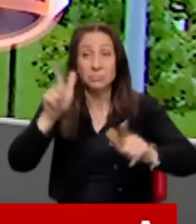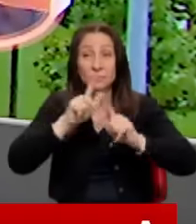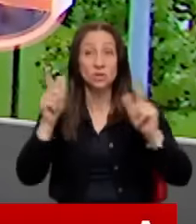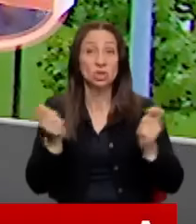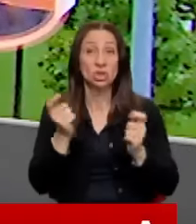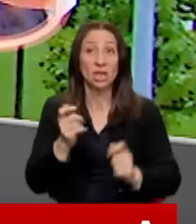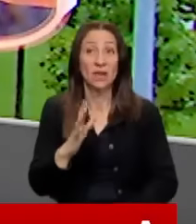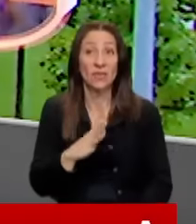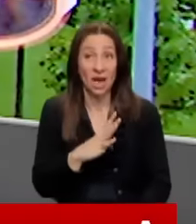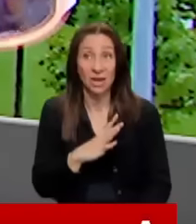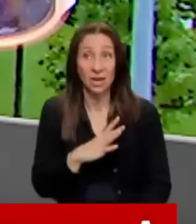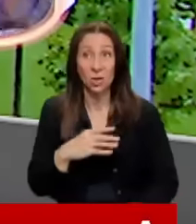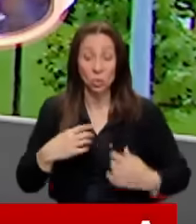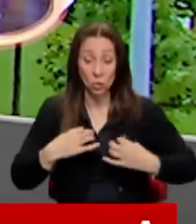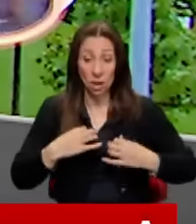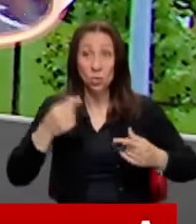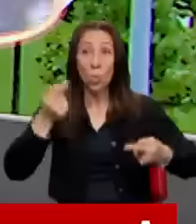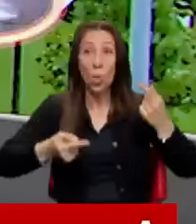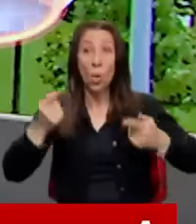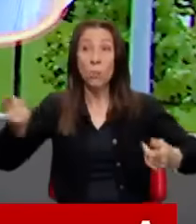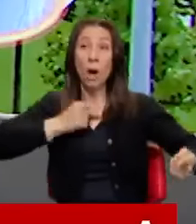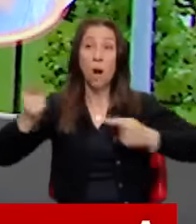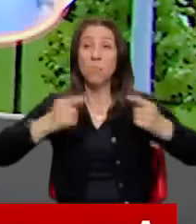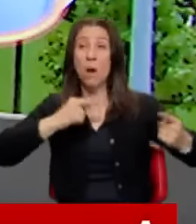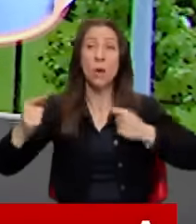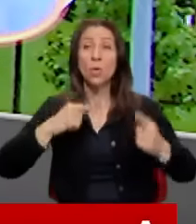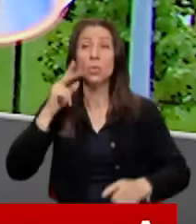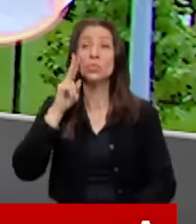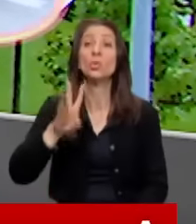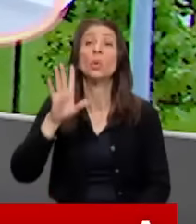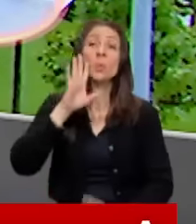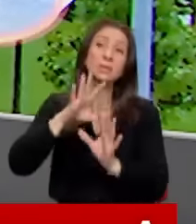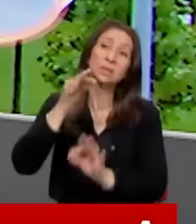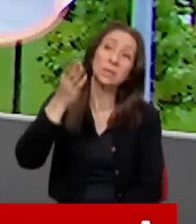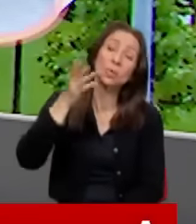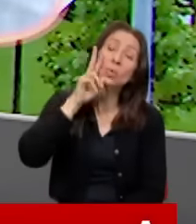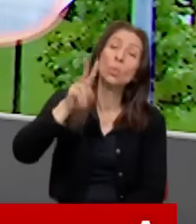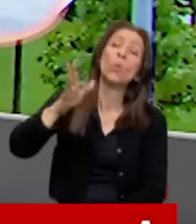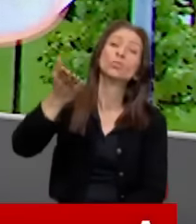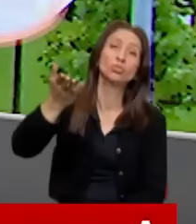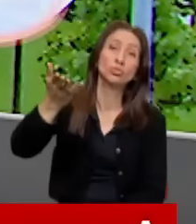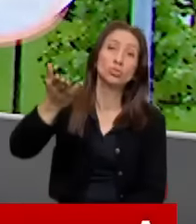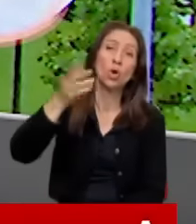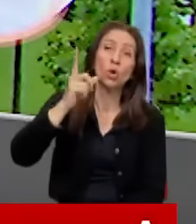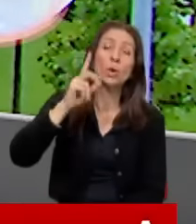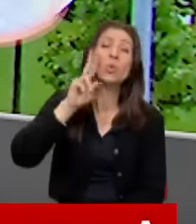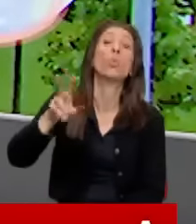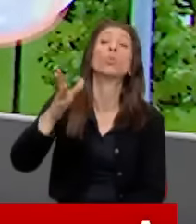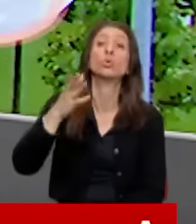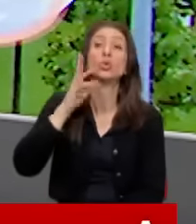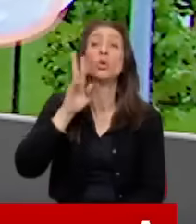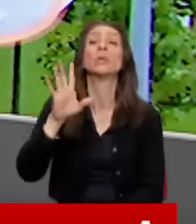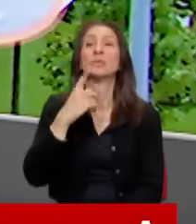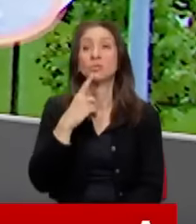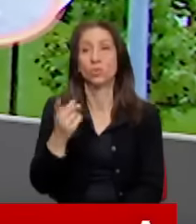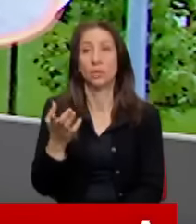çalışanlar var üzerlerine Dolu yağıyor görülmüyor mu bu insanlar görülmüyor mu acaba öğretmenler görülmedik